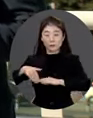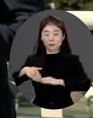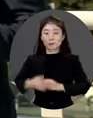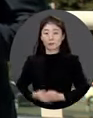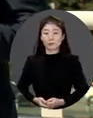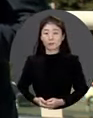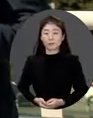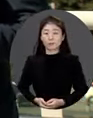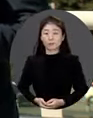이재경 입니다